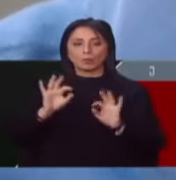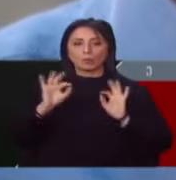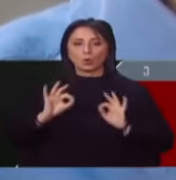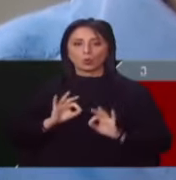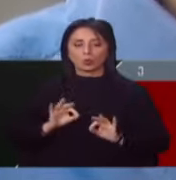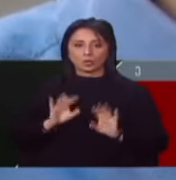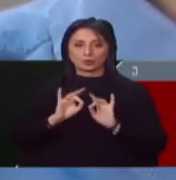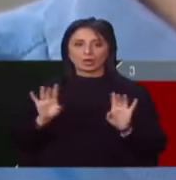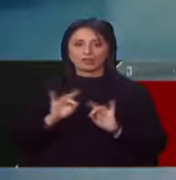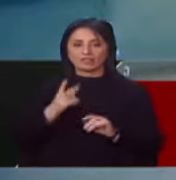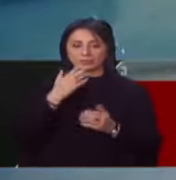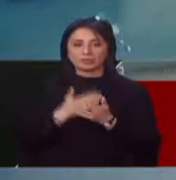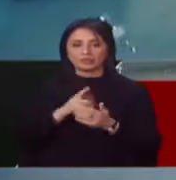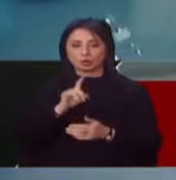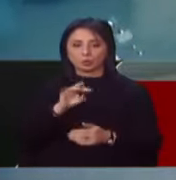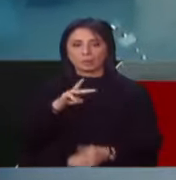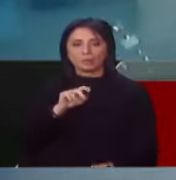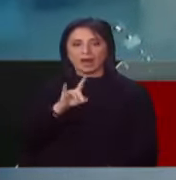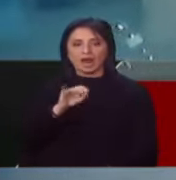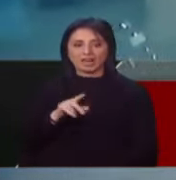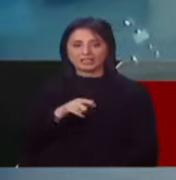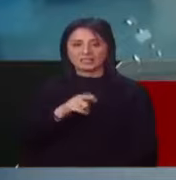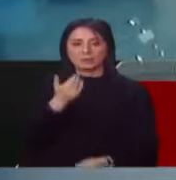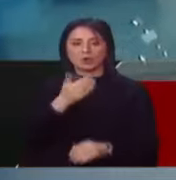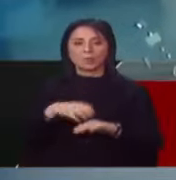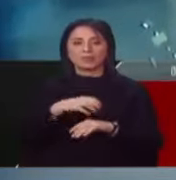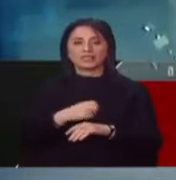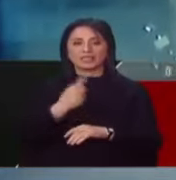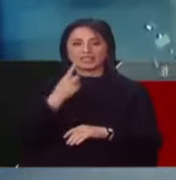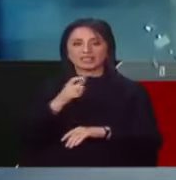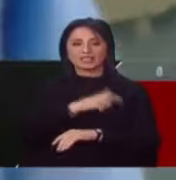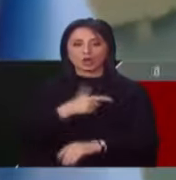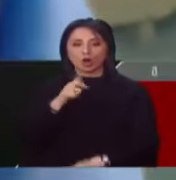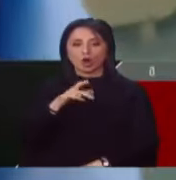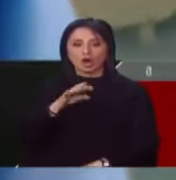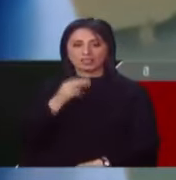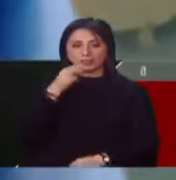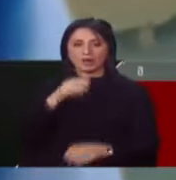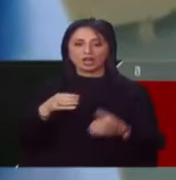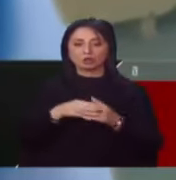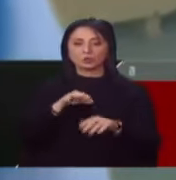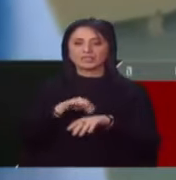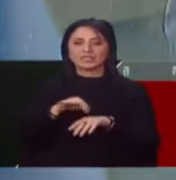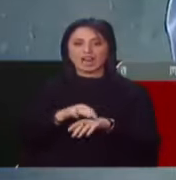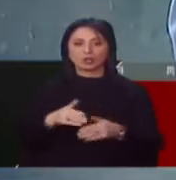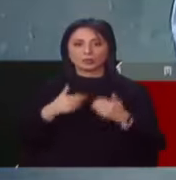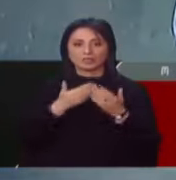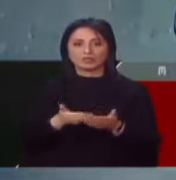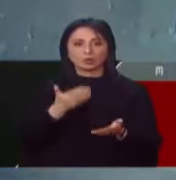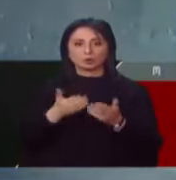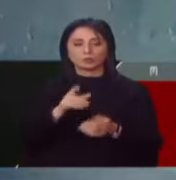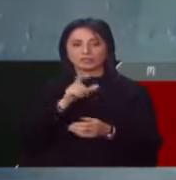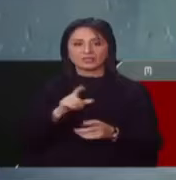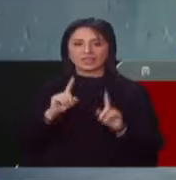პროკურატურამ განცხადება, რომლის მიხედვითაც ზურაბ მახარაძესა და კონსერვატიული პარტიის კიდევ ერთ წევრს გიორგი გოგას ბრალი ჯგუფური ძალადობისთვის წარადგინათ, თუმცა